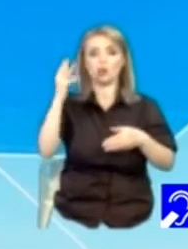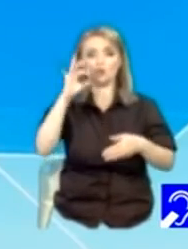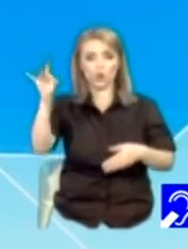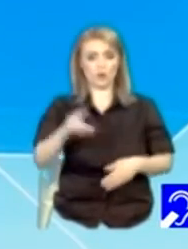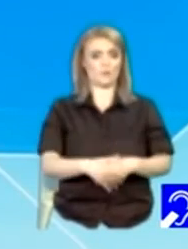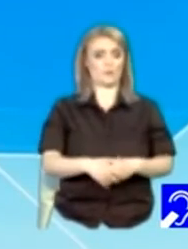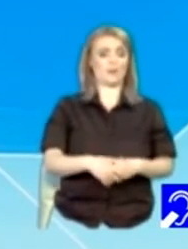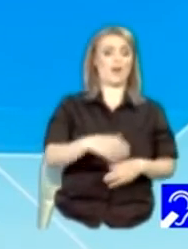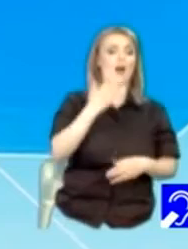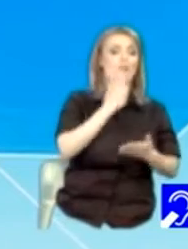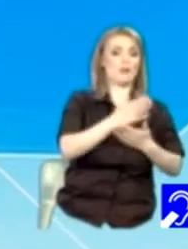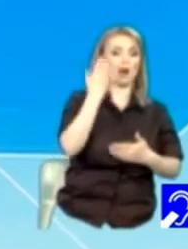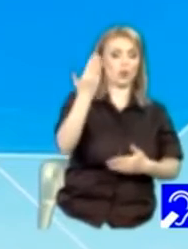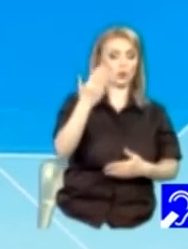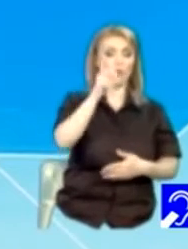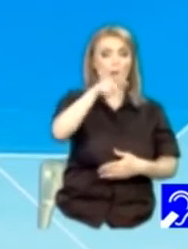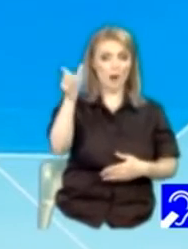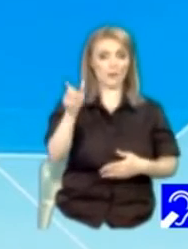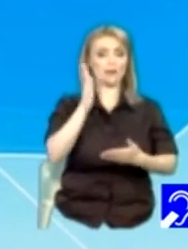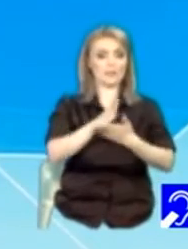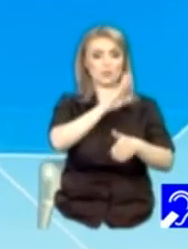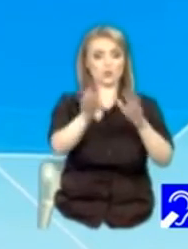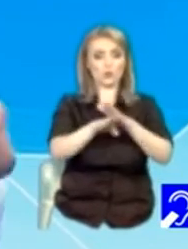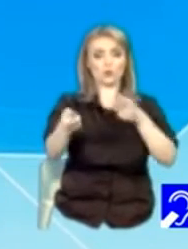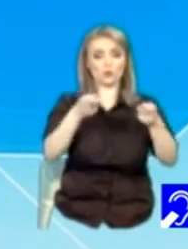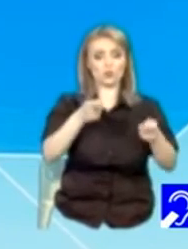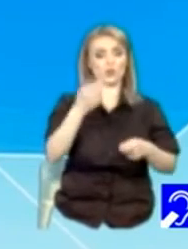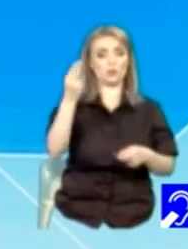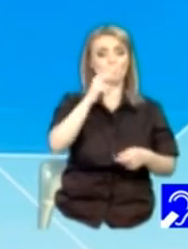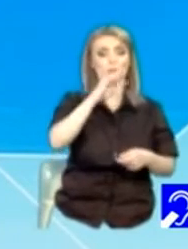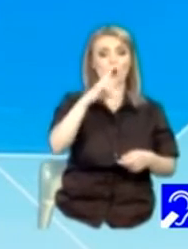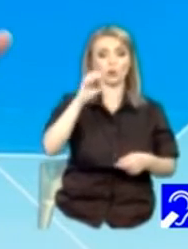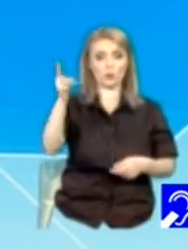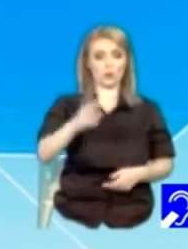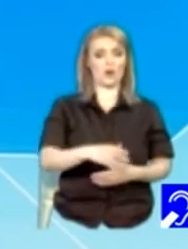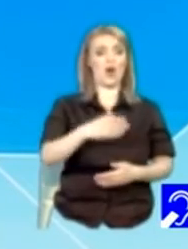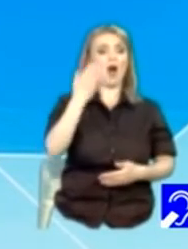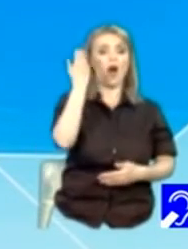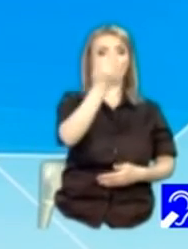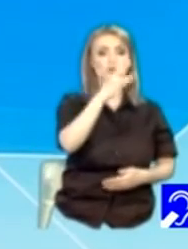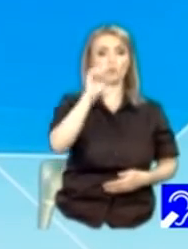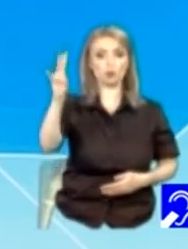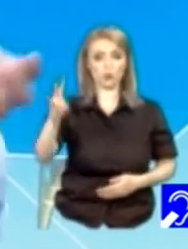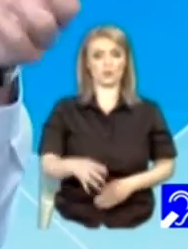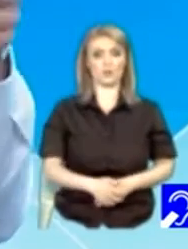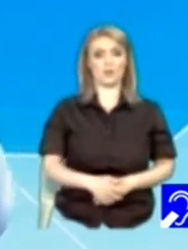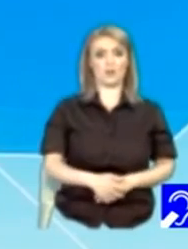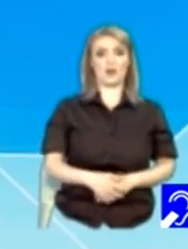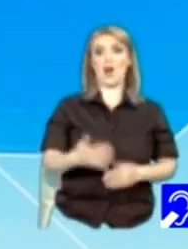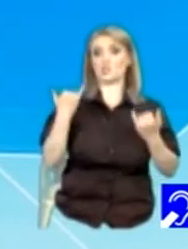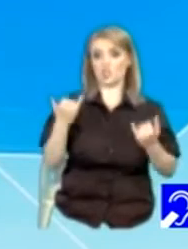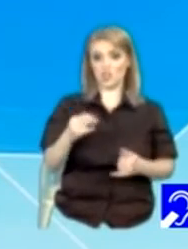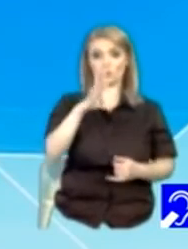nou camarila asta transpartinică controlată de Dodon și mai ieri deja expiratul Voronin,